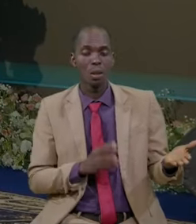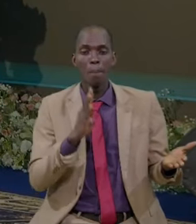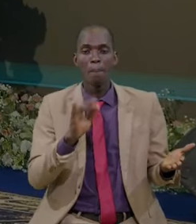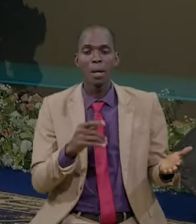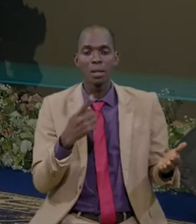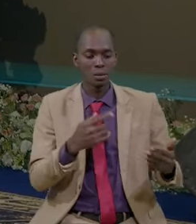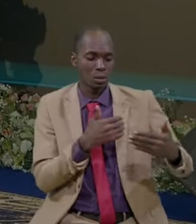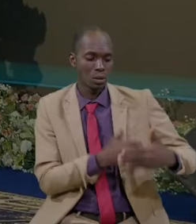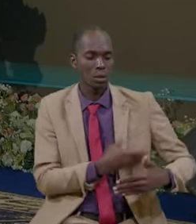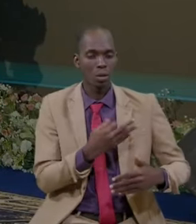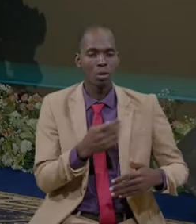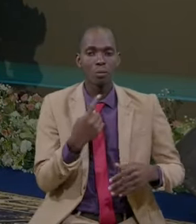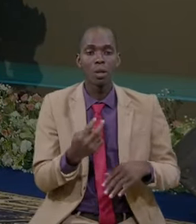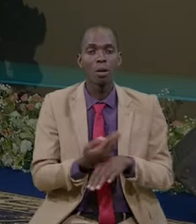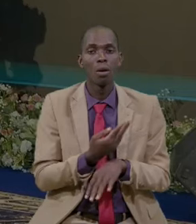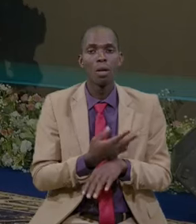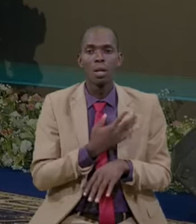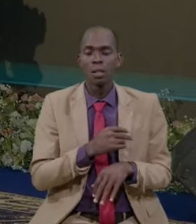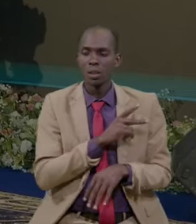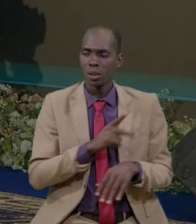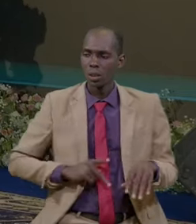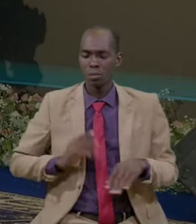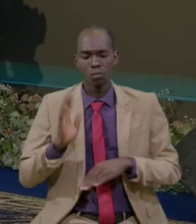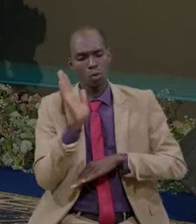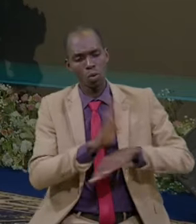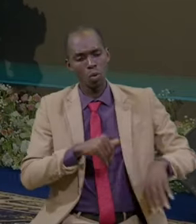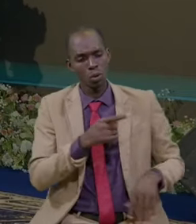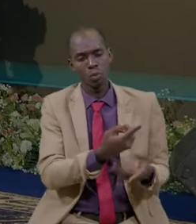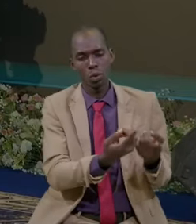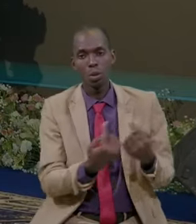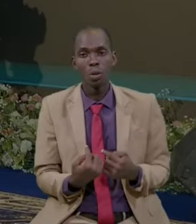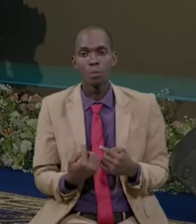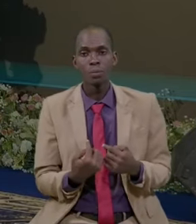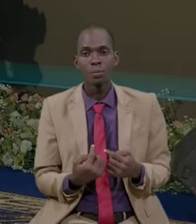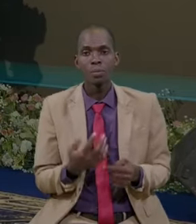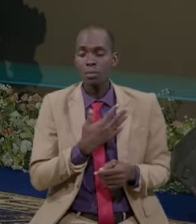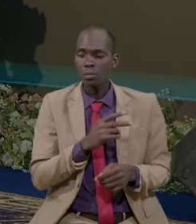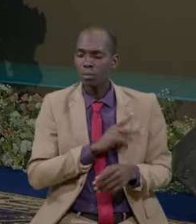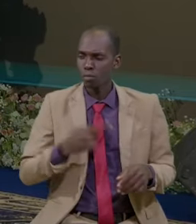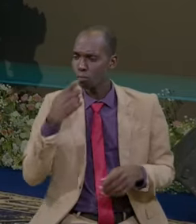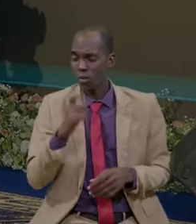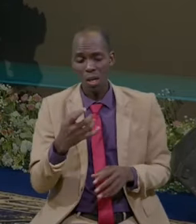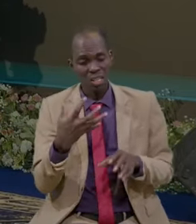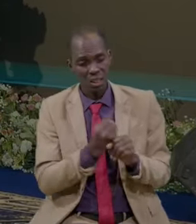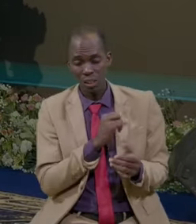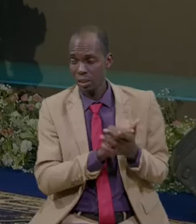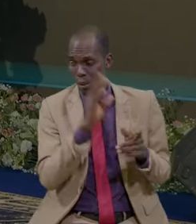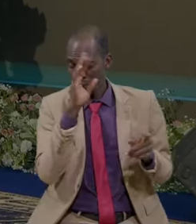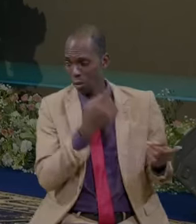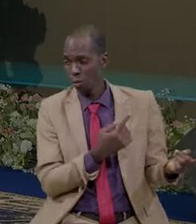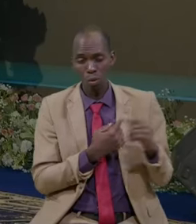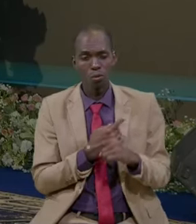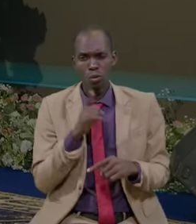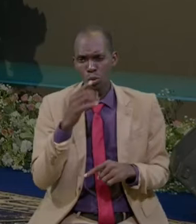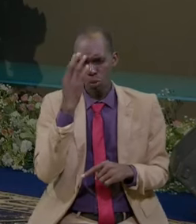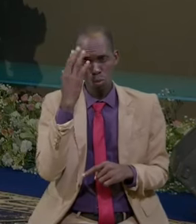rocher. Et le roi a envoyé le chercher. Allez m'attraper cet homme. Hein. Vous savez pourquoi?